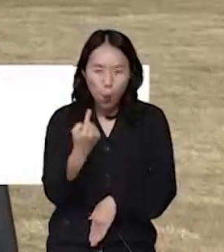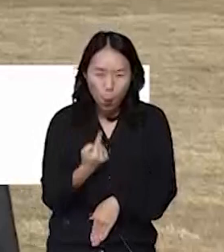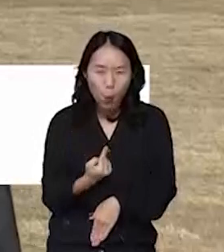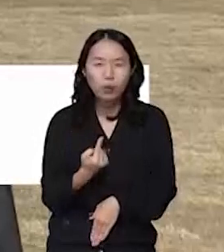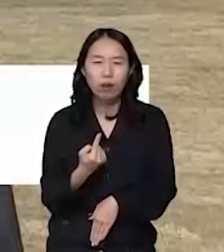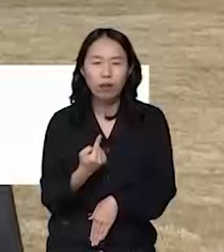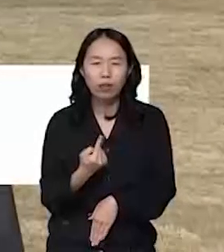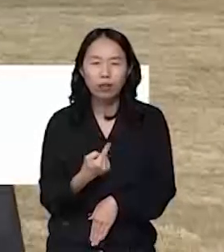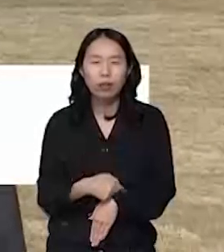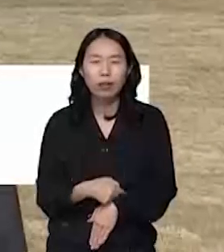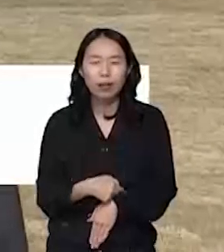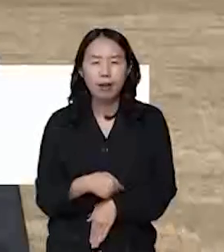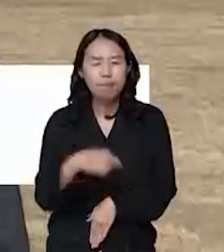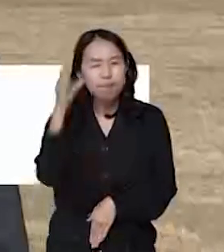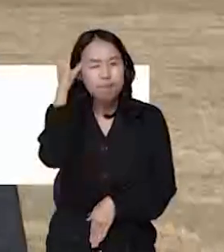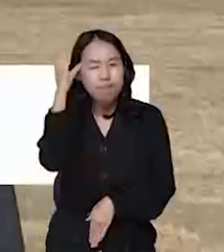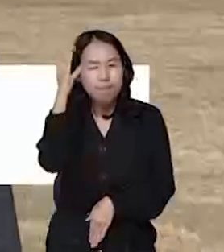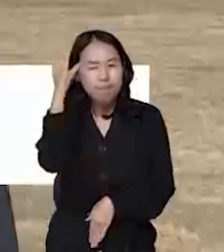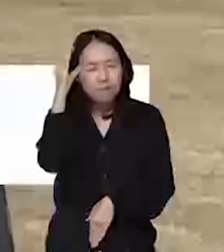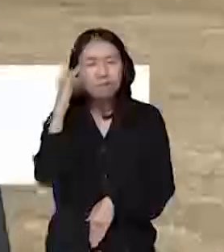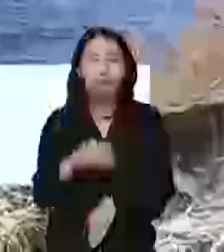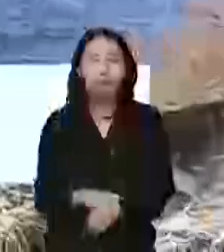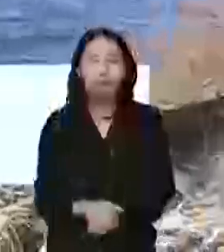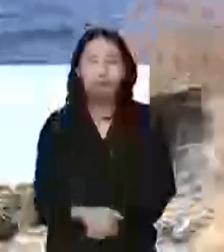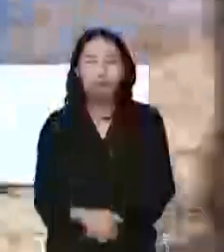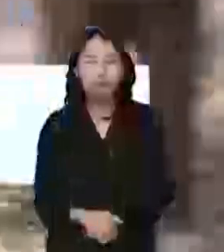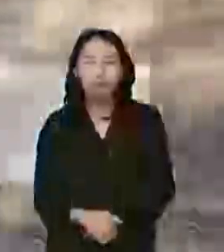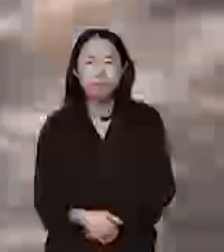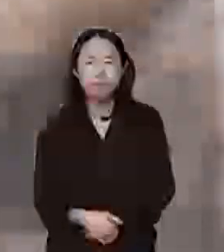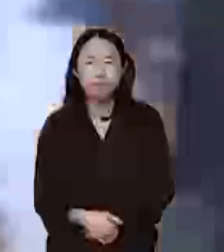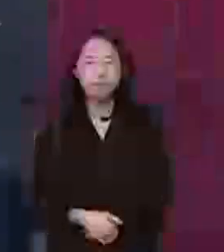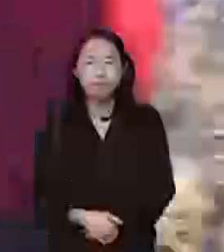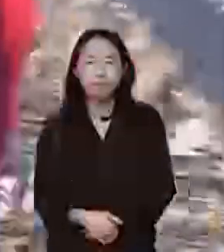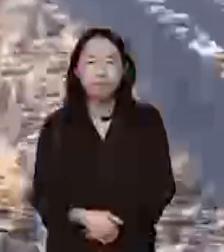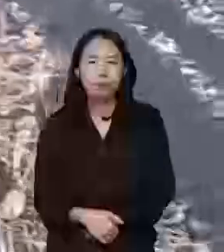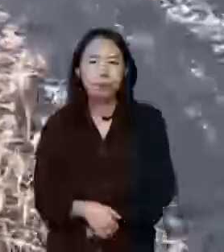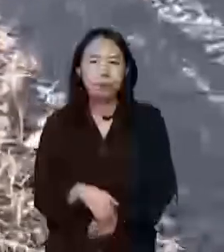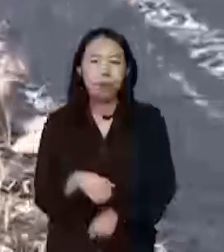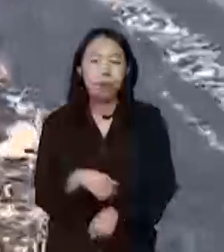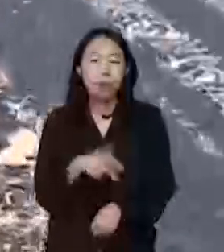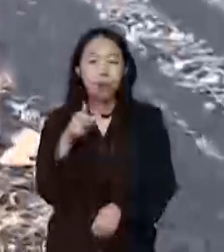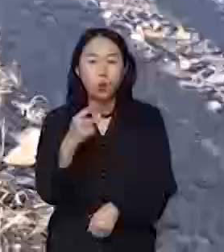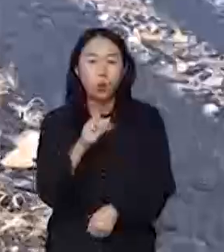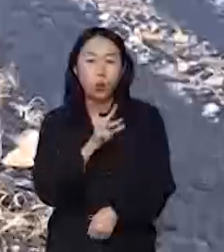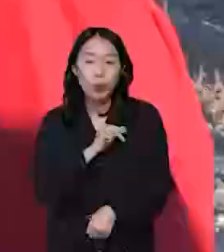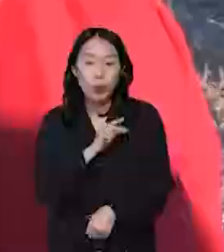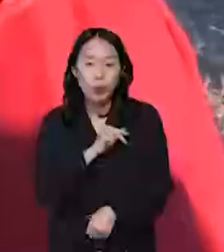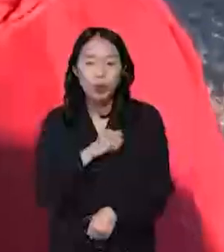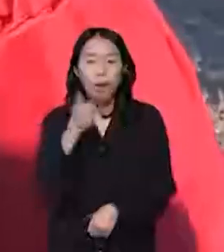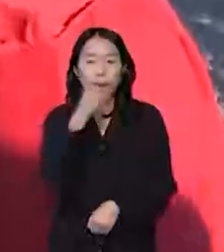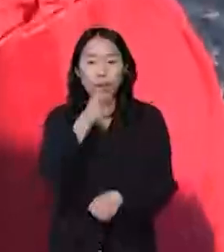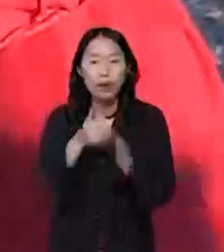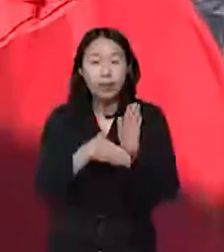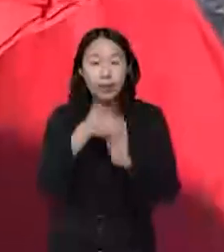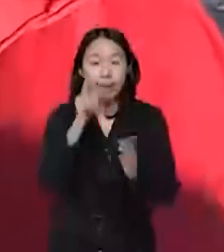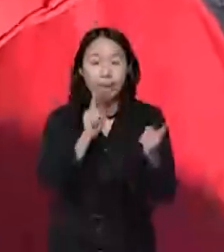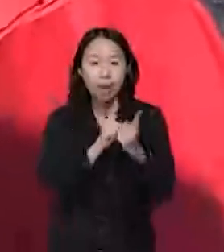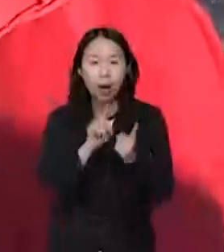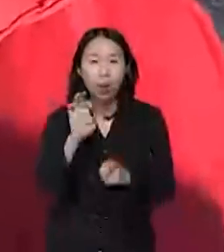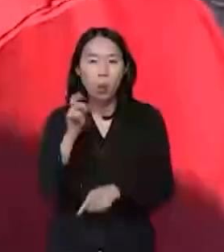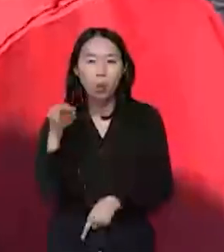큰 선물을 주시지 않을까 이런 생각을 하고 있습니다. 조 의원은 이어 정인하 광양시장을 만나